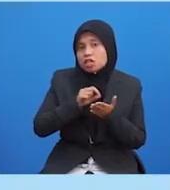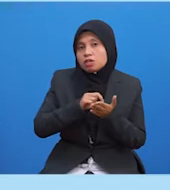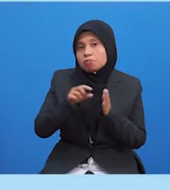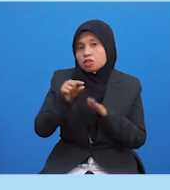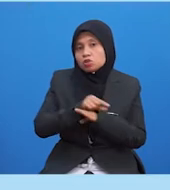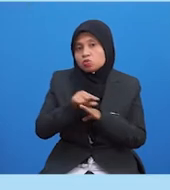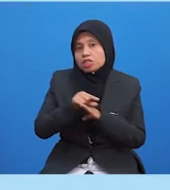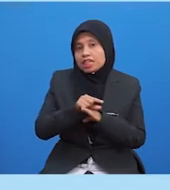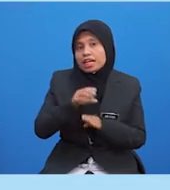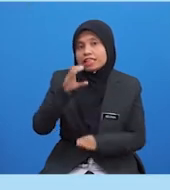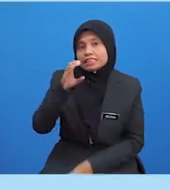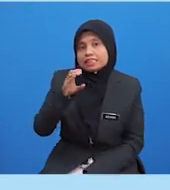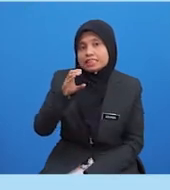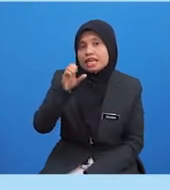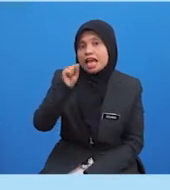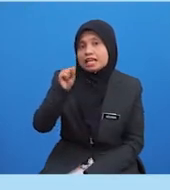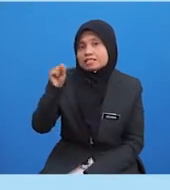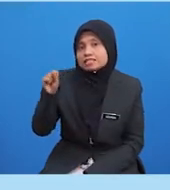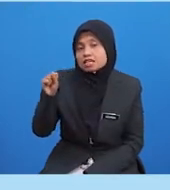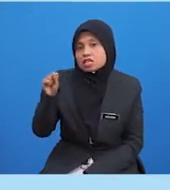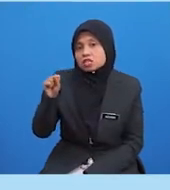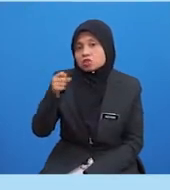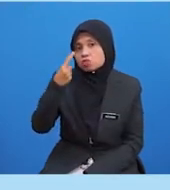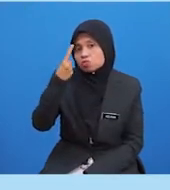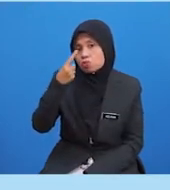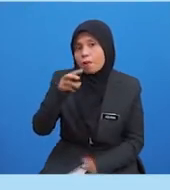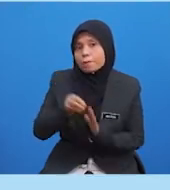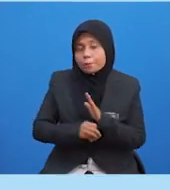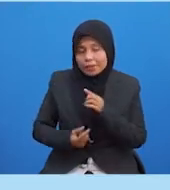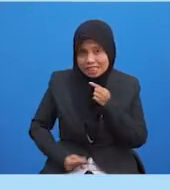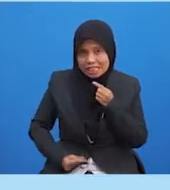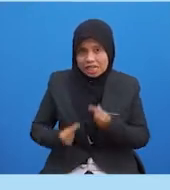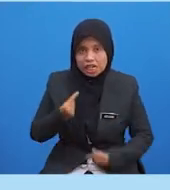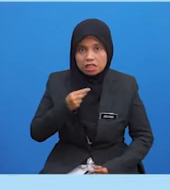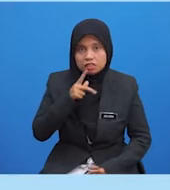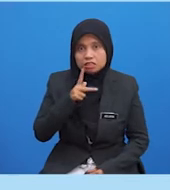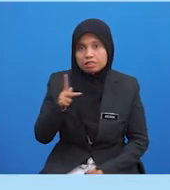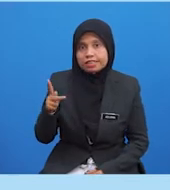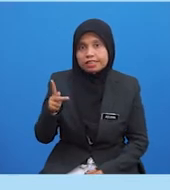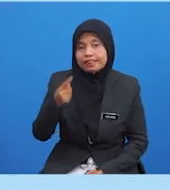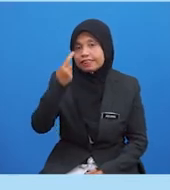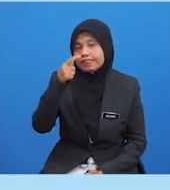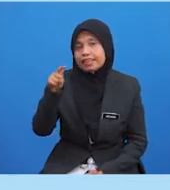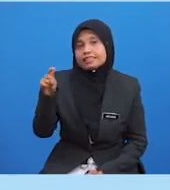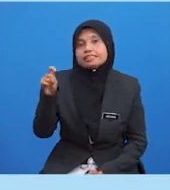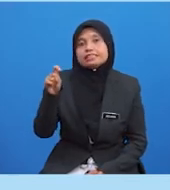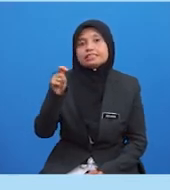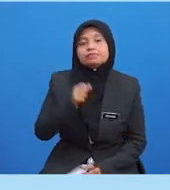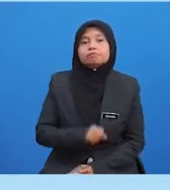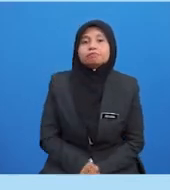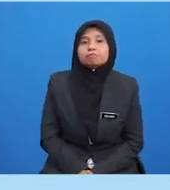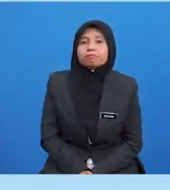menggunakan cascading style sheets CSS untuk menggayakan teks.